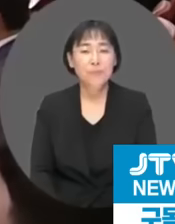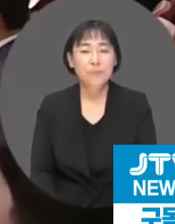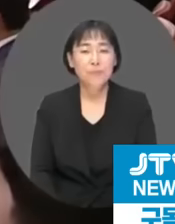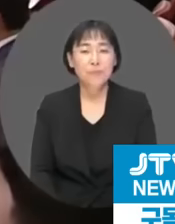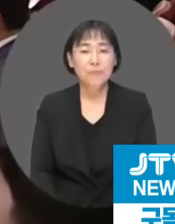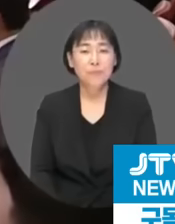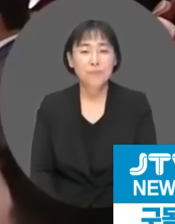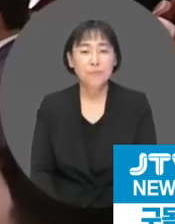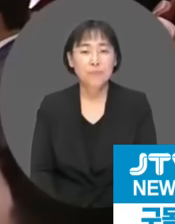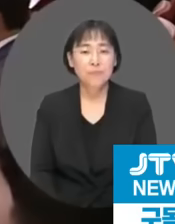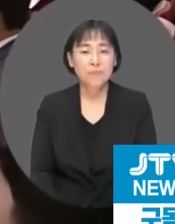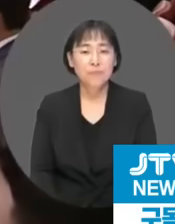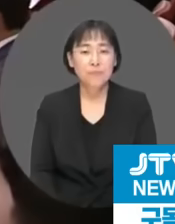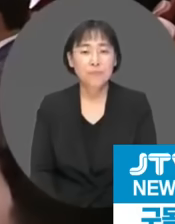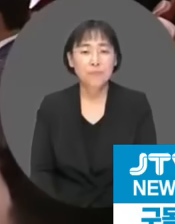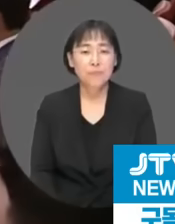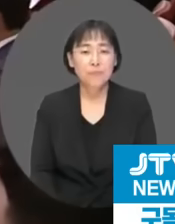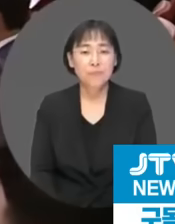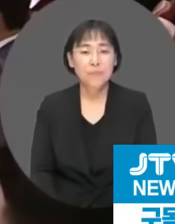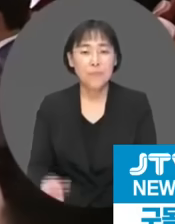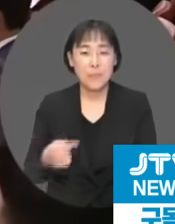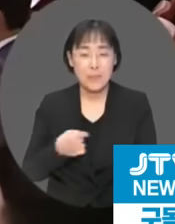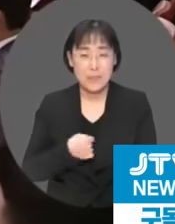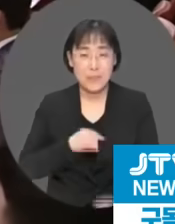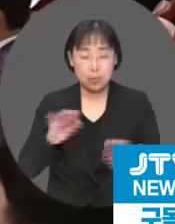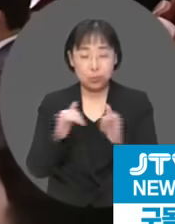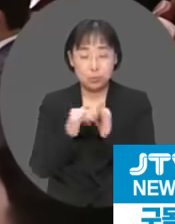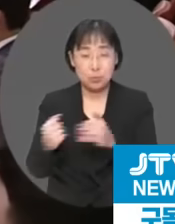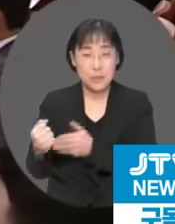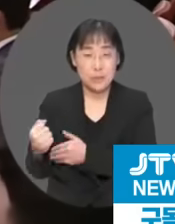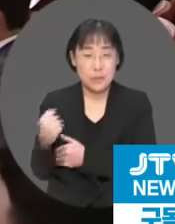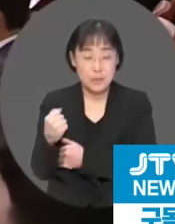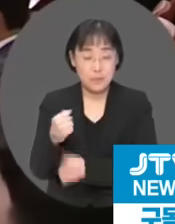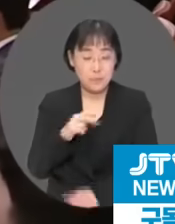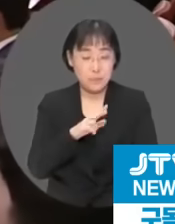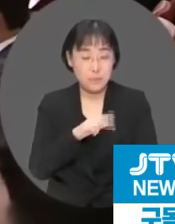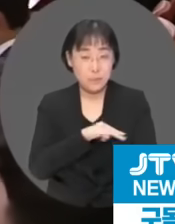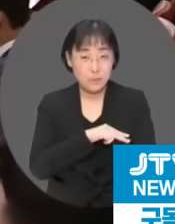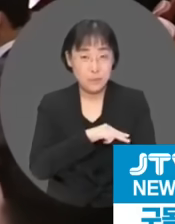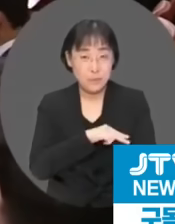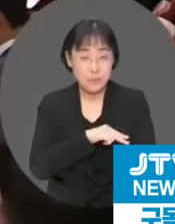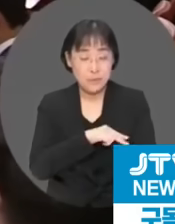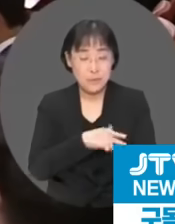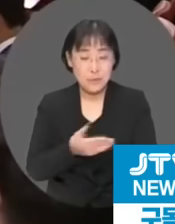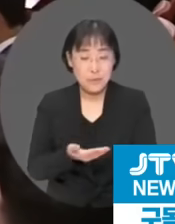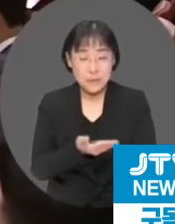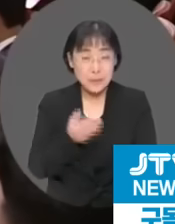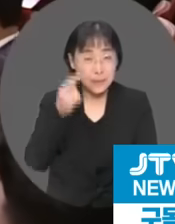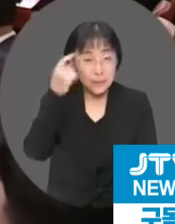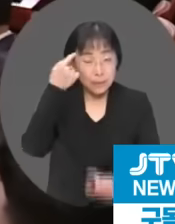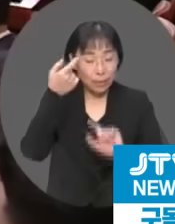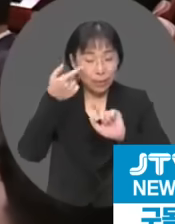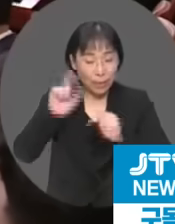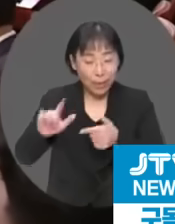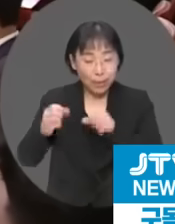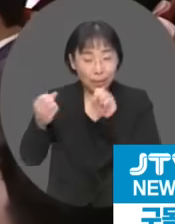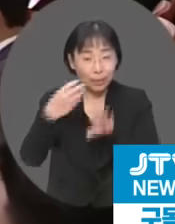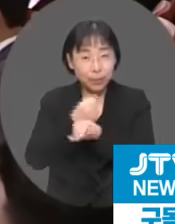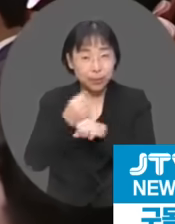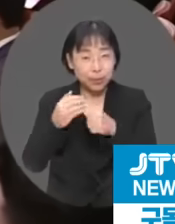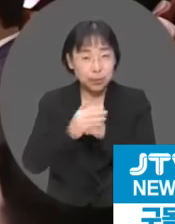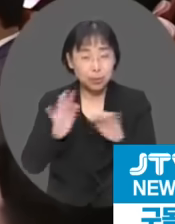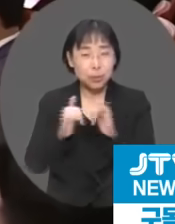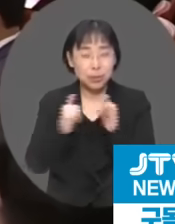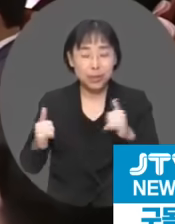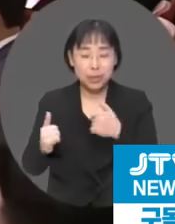해주십시오네 지금 제가 국민의 힘 의원님들 반대쪽에 의견을 지금 내고 있어서 지금 의원님들이 저를